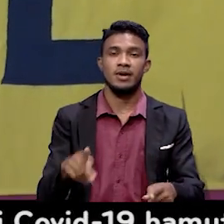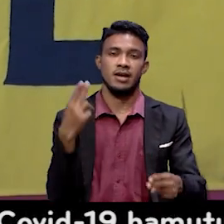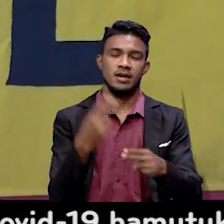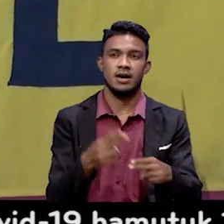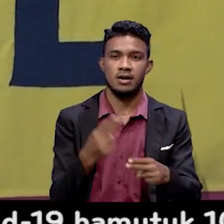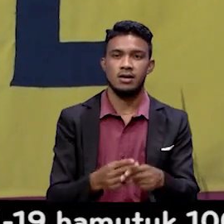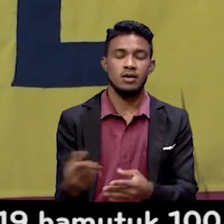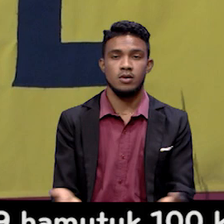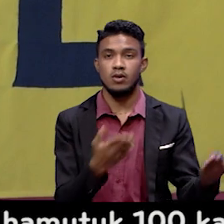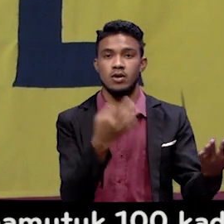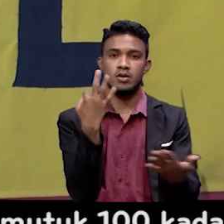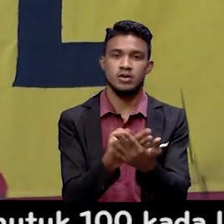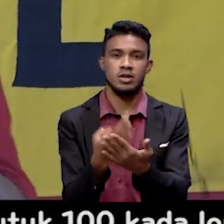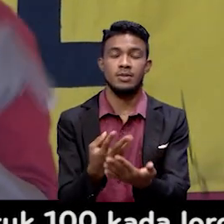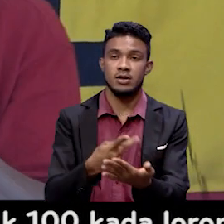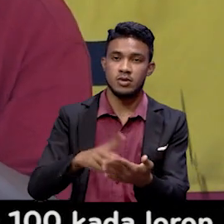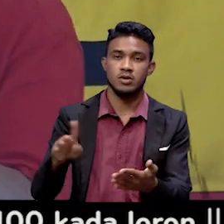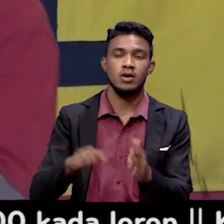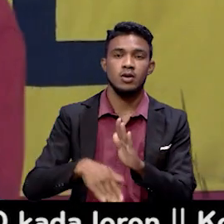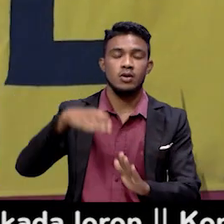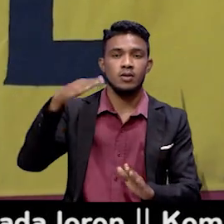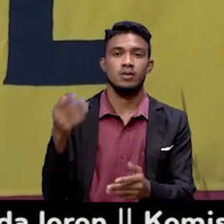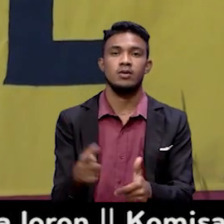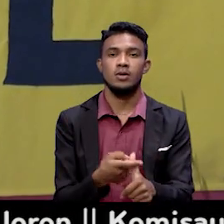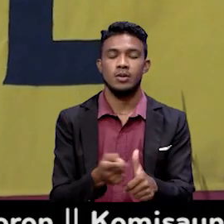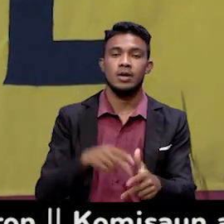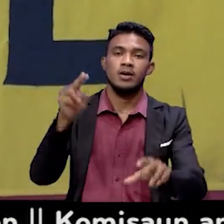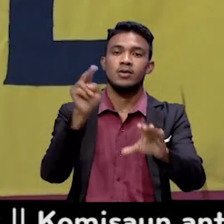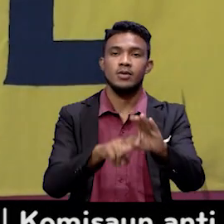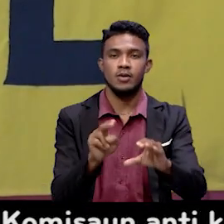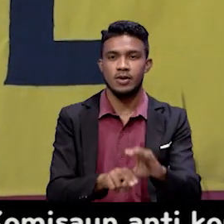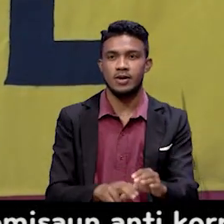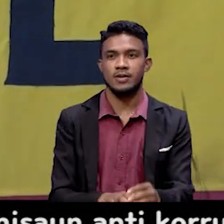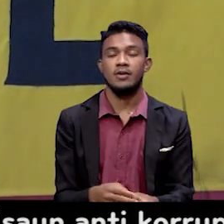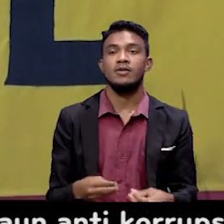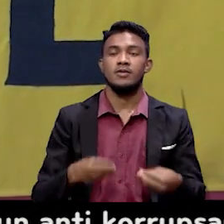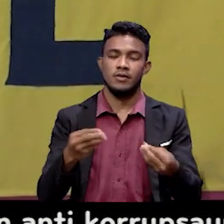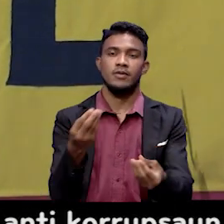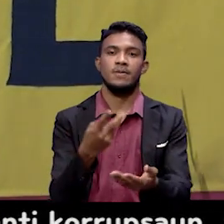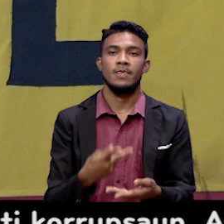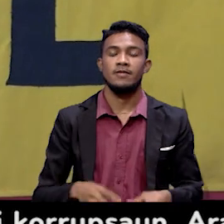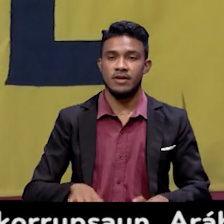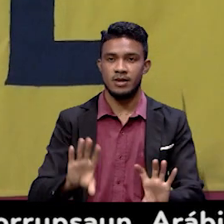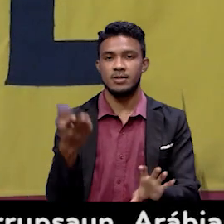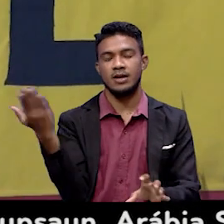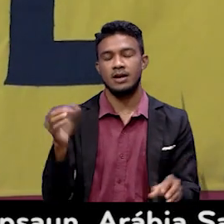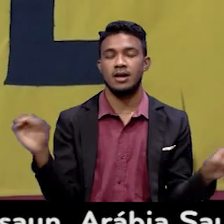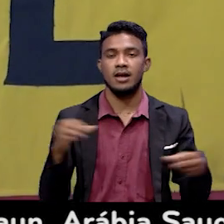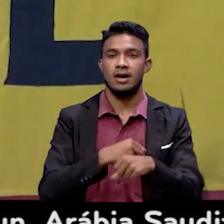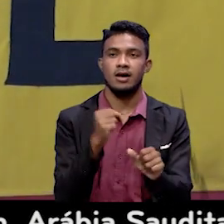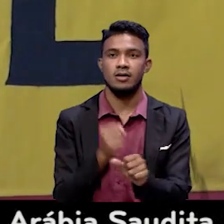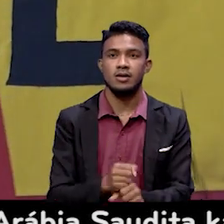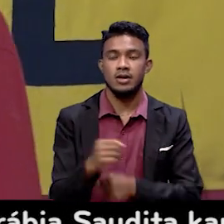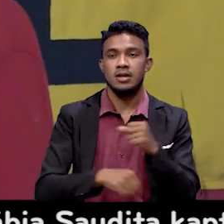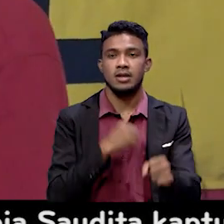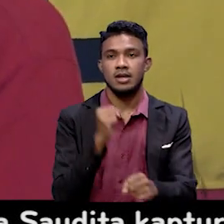olori osa mai maksa sa uluk, ni batur ukun tia ni halua tia na tamba ukun ne ni ofan tia na bania, ni sila halu batida. Tidak seluruh itu